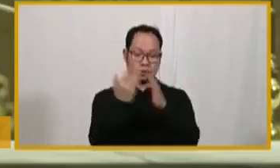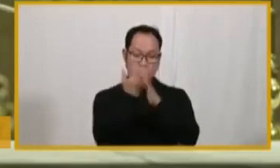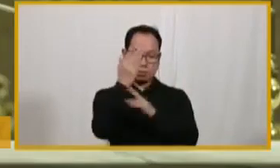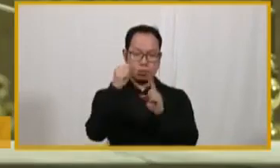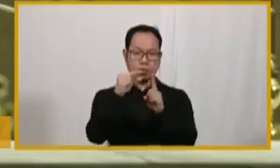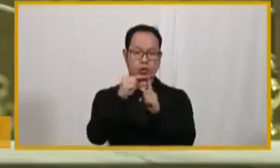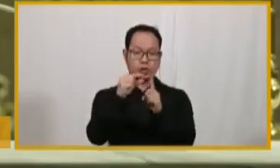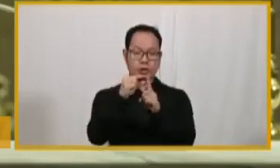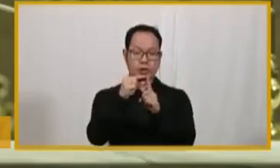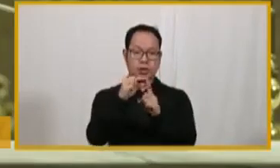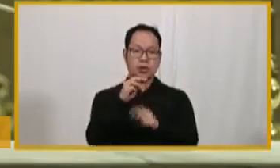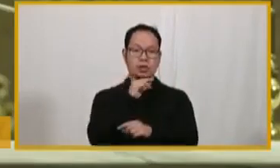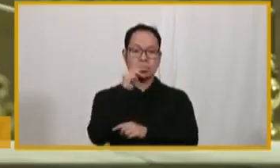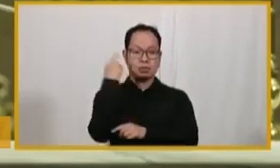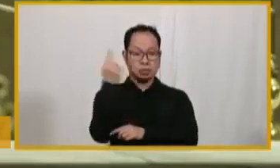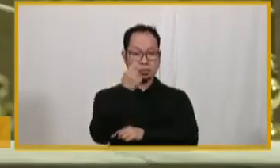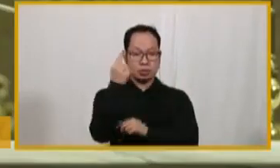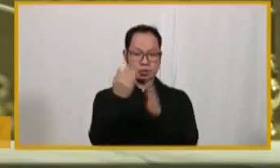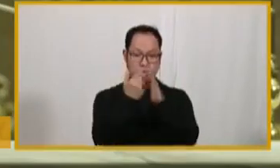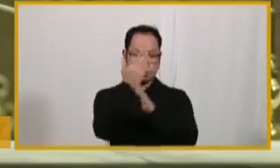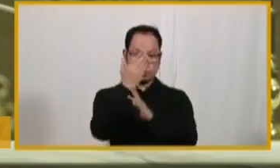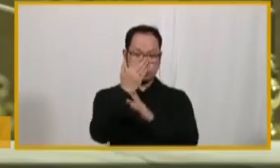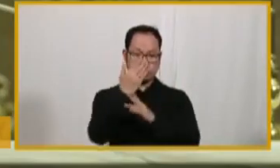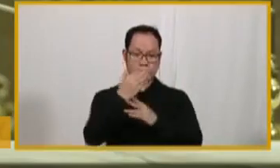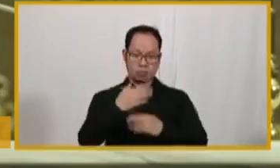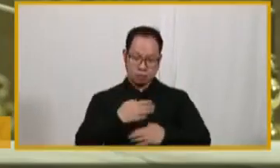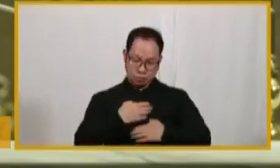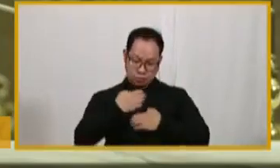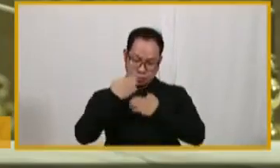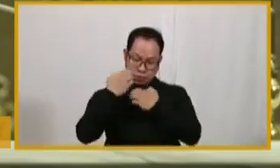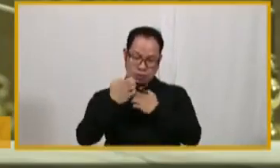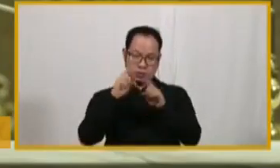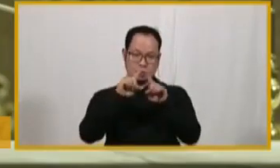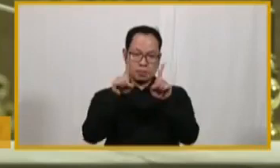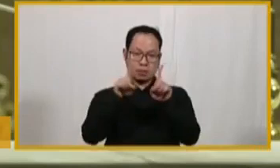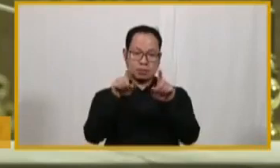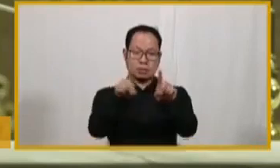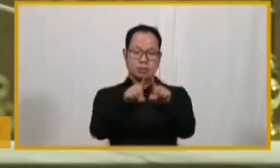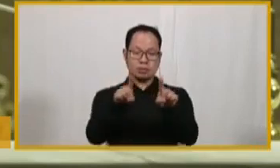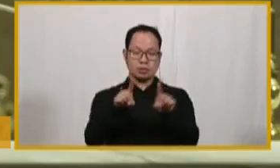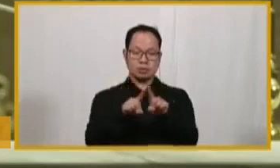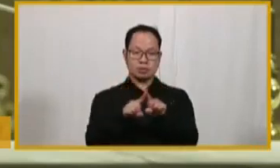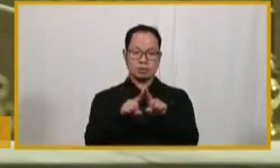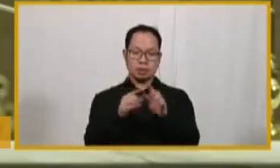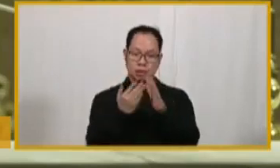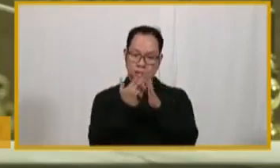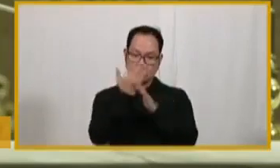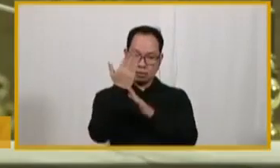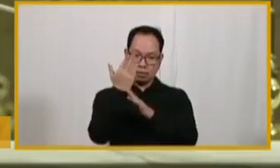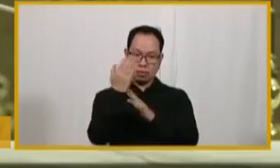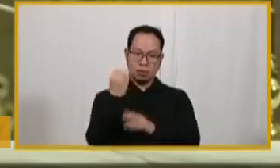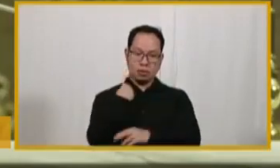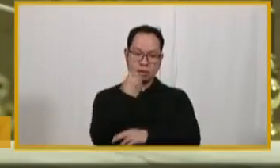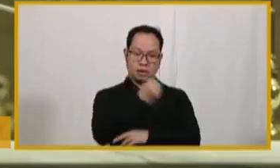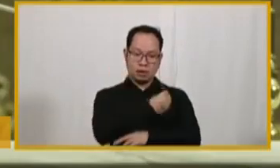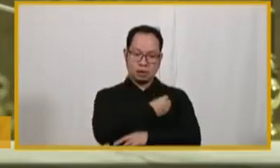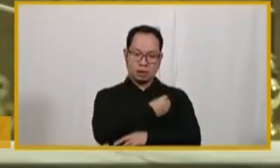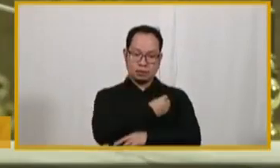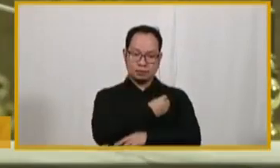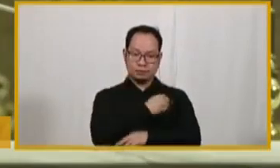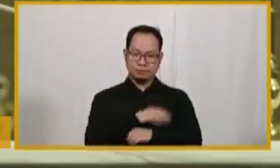words, not only through emotions, but also through our